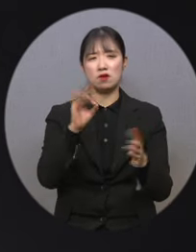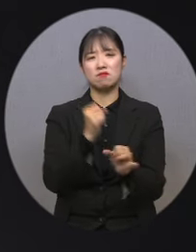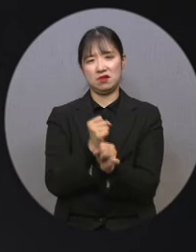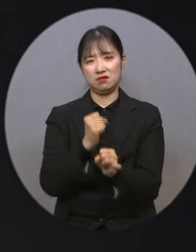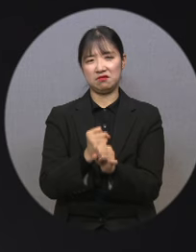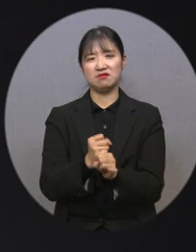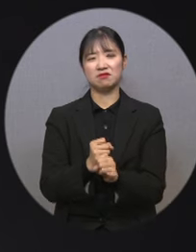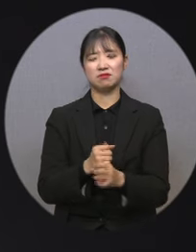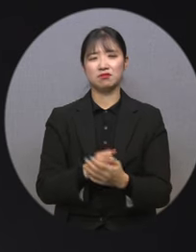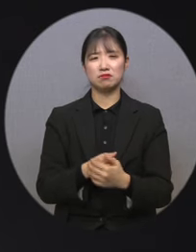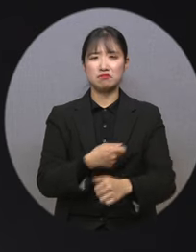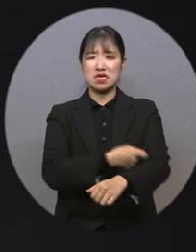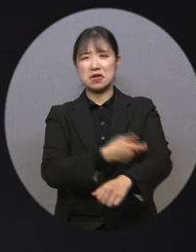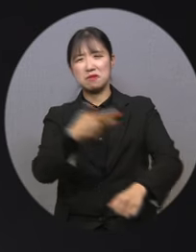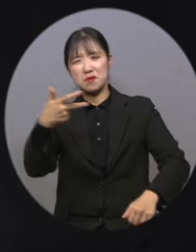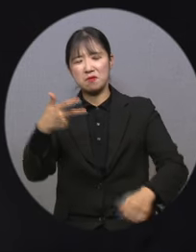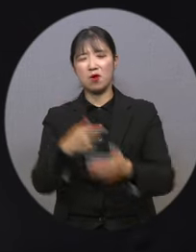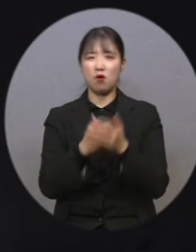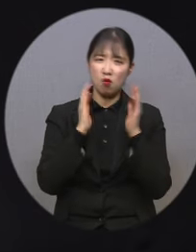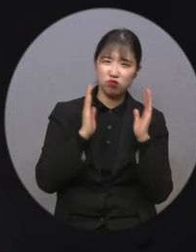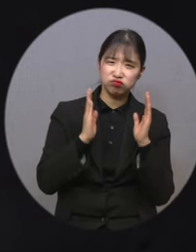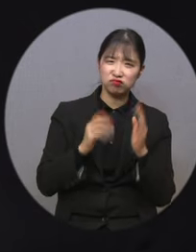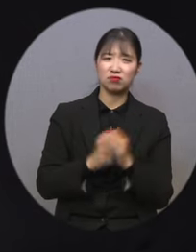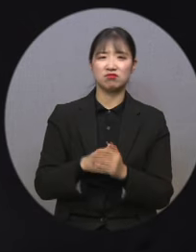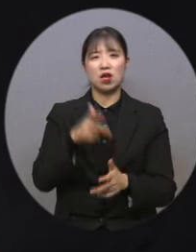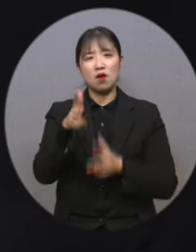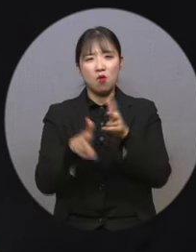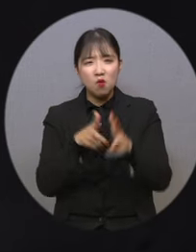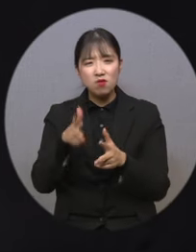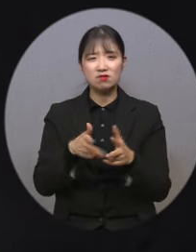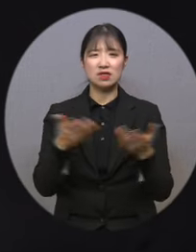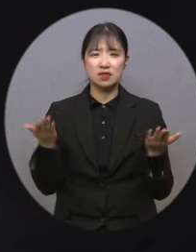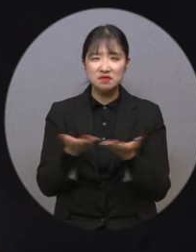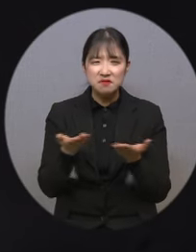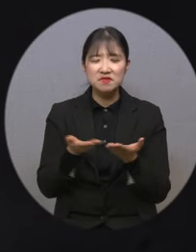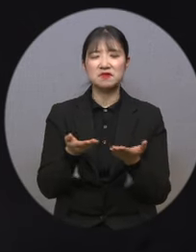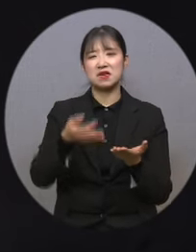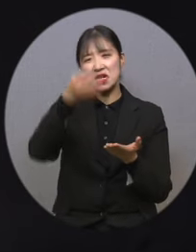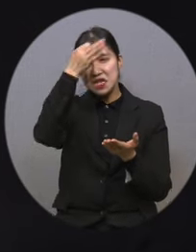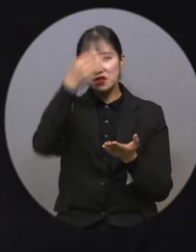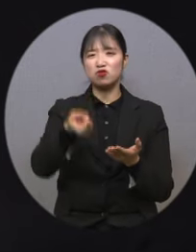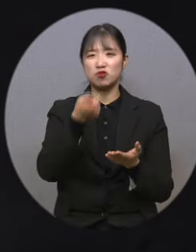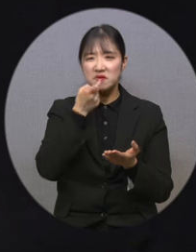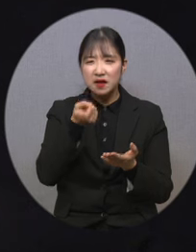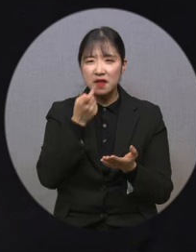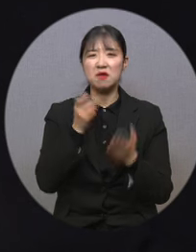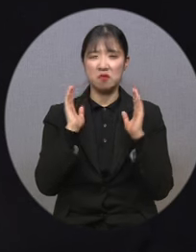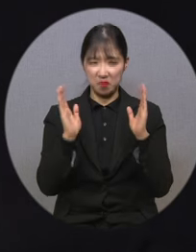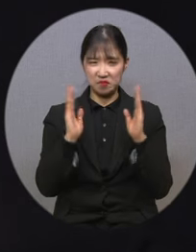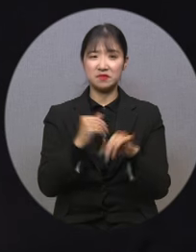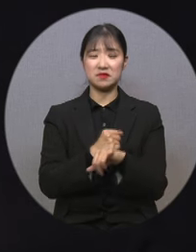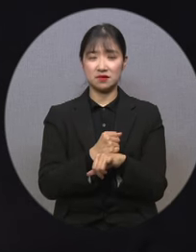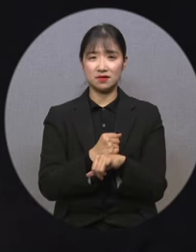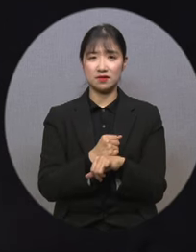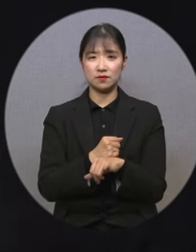그래서 나는 피 뽑고 공부하고 공장에서 일하면서 기술 배우면서 공부를